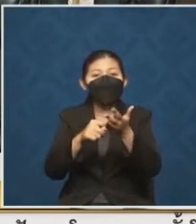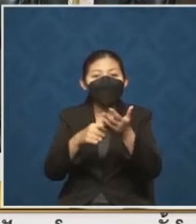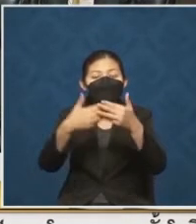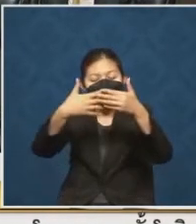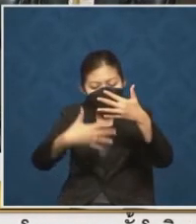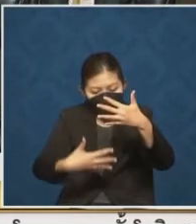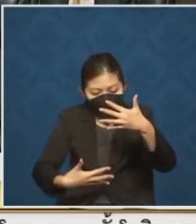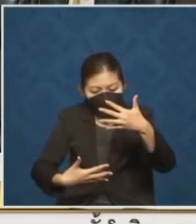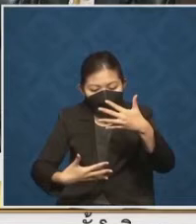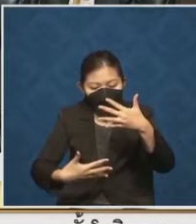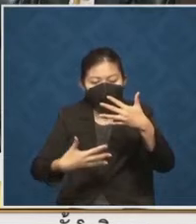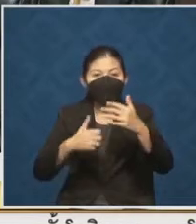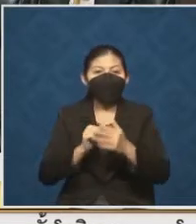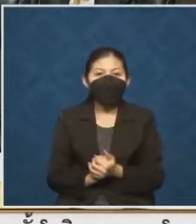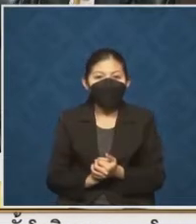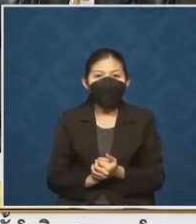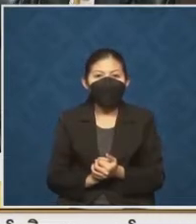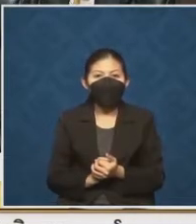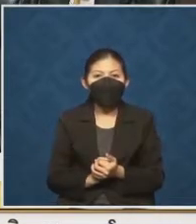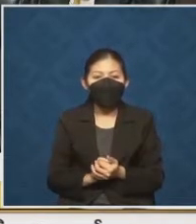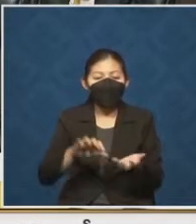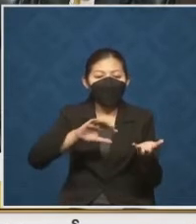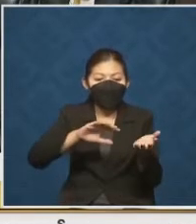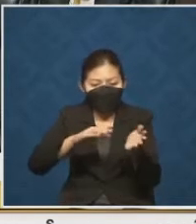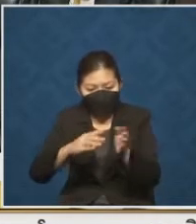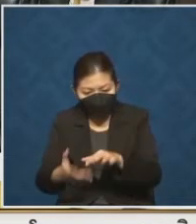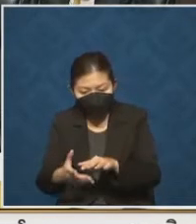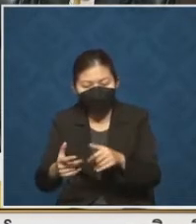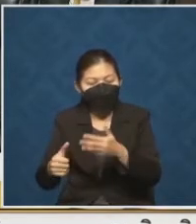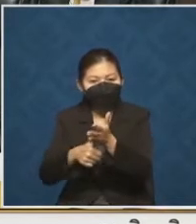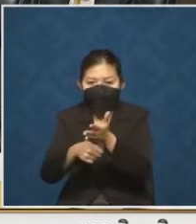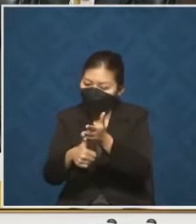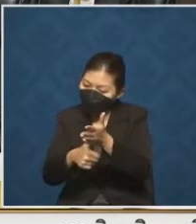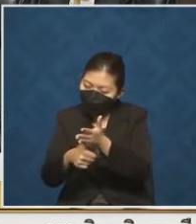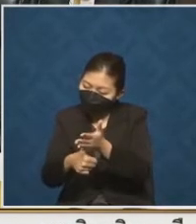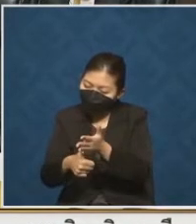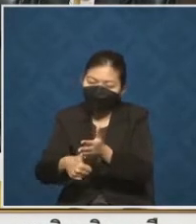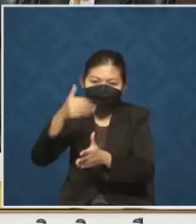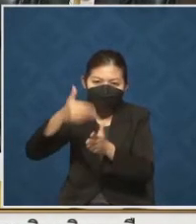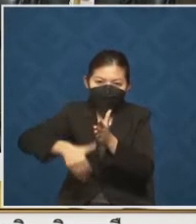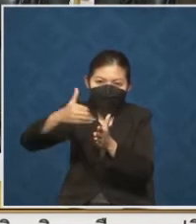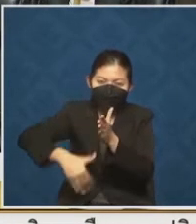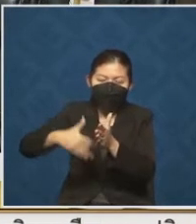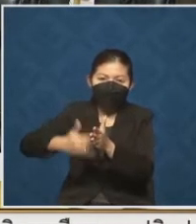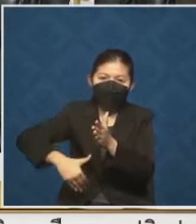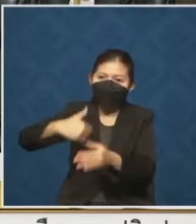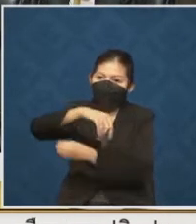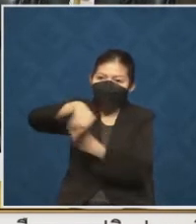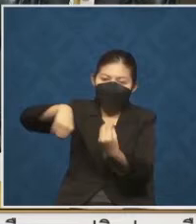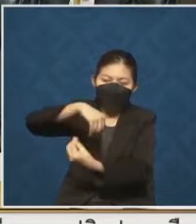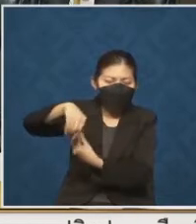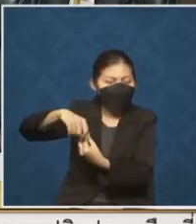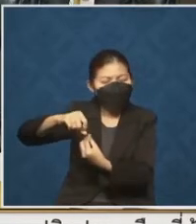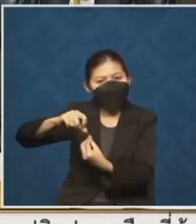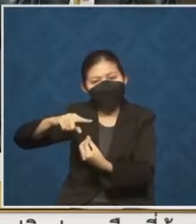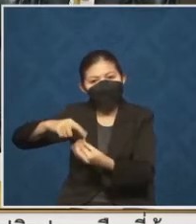ข้อจริงที่เห็นปัญหาในประเด็นที่เกี่ยวข้องกับด้านเศรษฐกิจซึ่งมีผมจะ